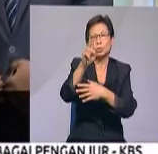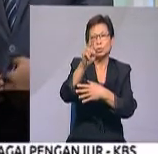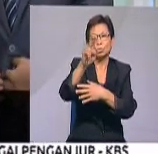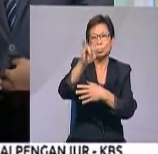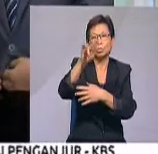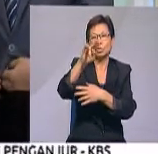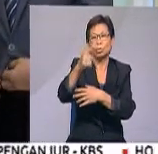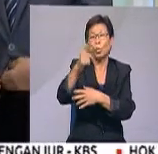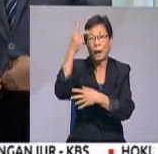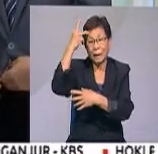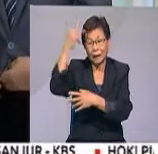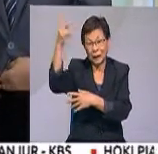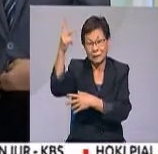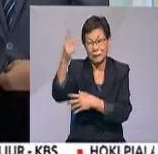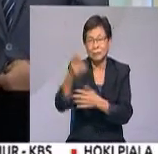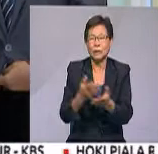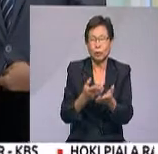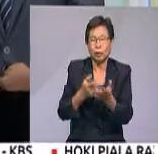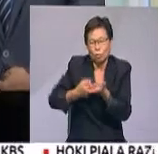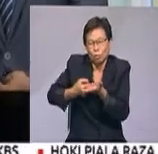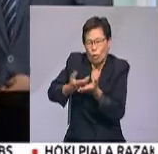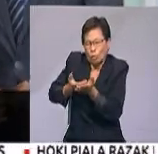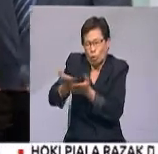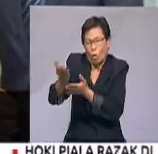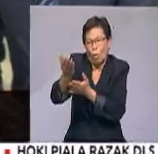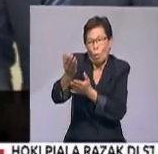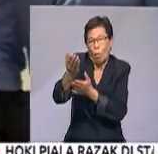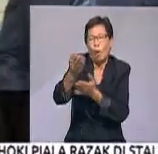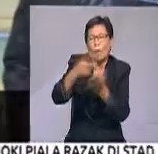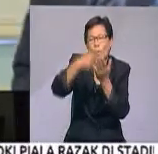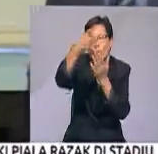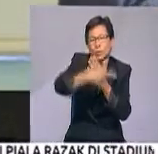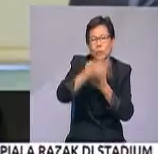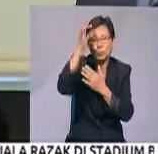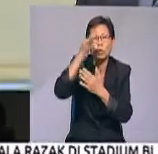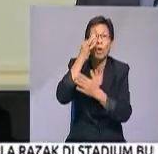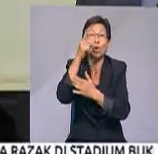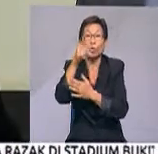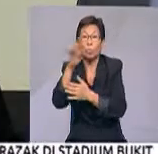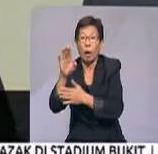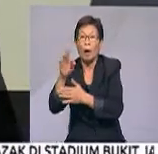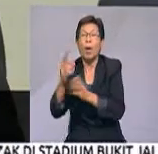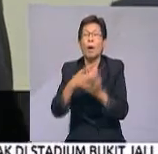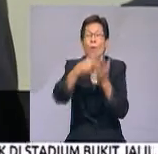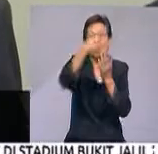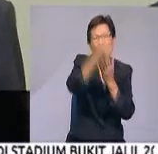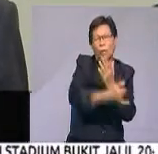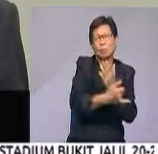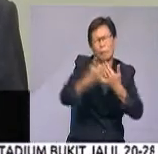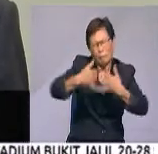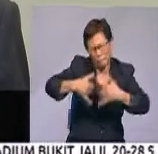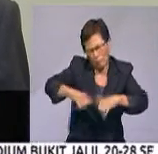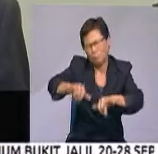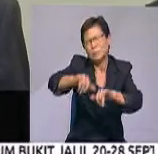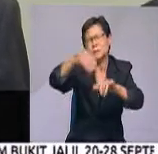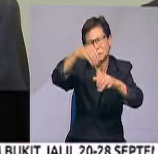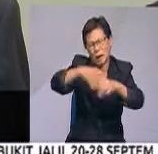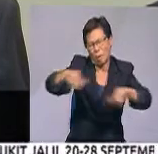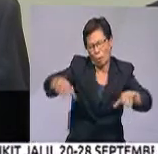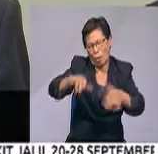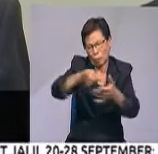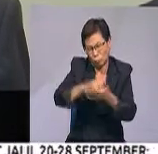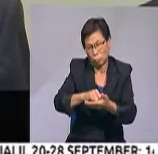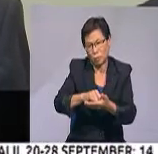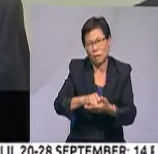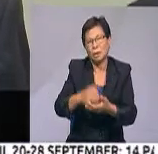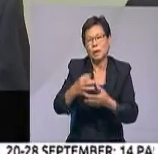terus. Sebaliknya, projek pembinaan bangunan guna sama Persekutuan Kota Baru itu merupakan projek yang masih dalam pelaksanaan.